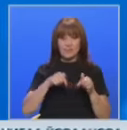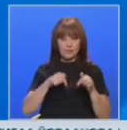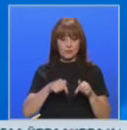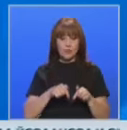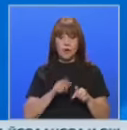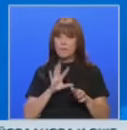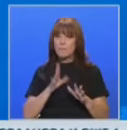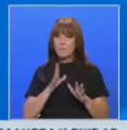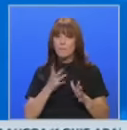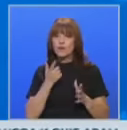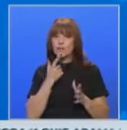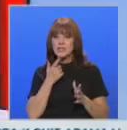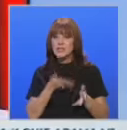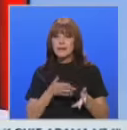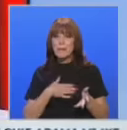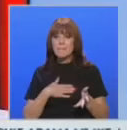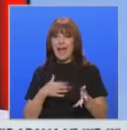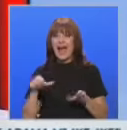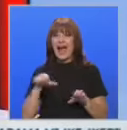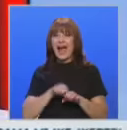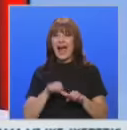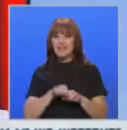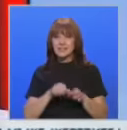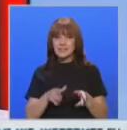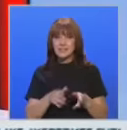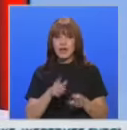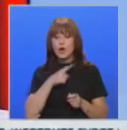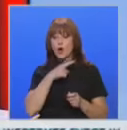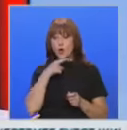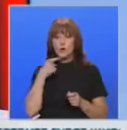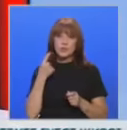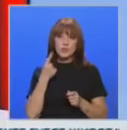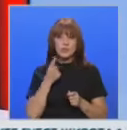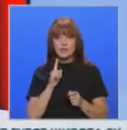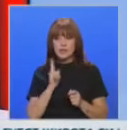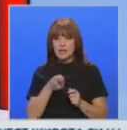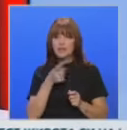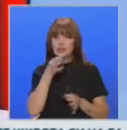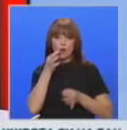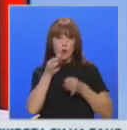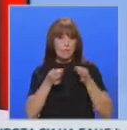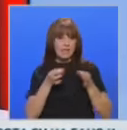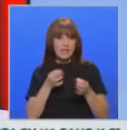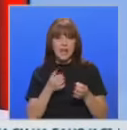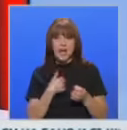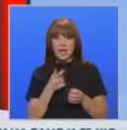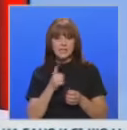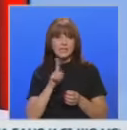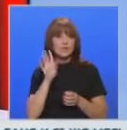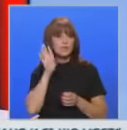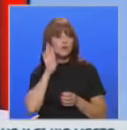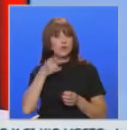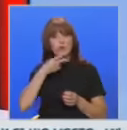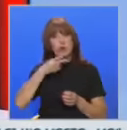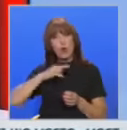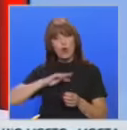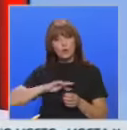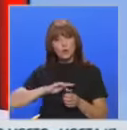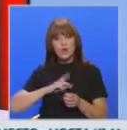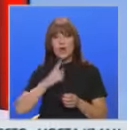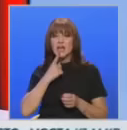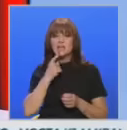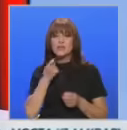да са находищата на газ. Русия би трябвало да обясни, аз до сега не съм чул отговор, защо тя